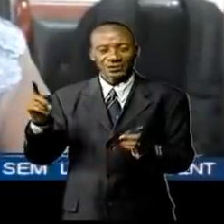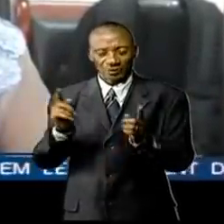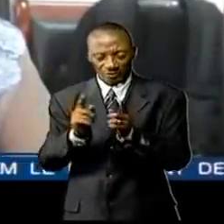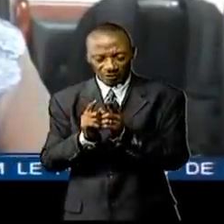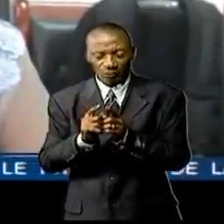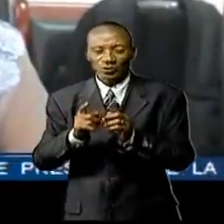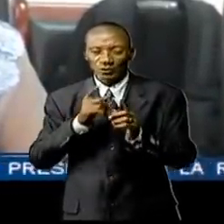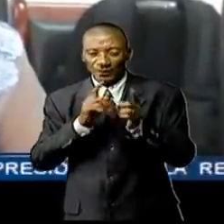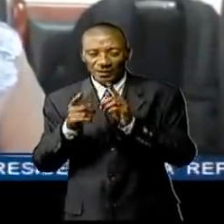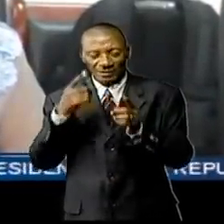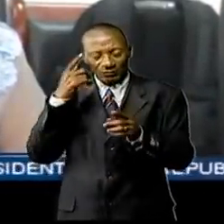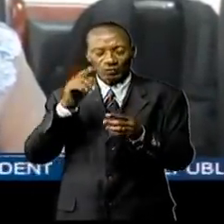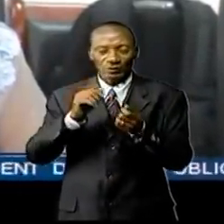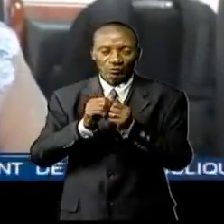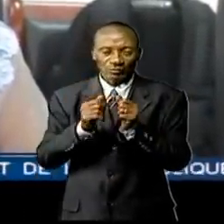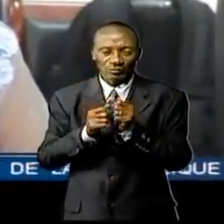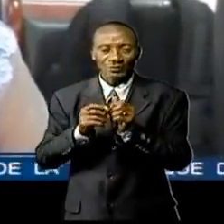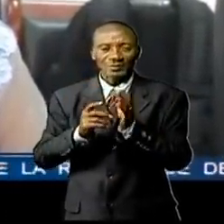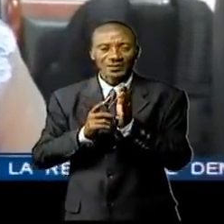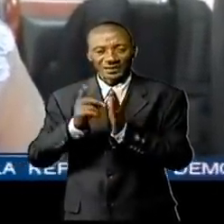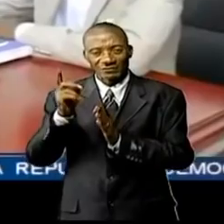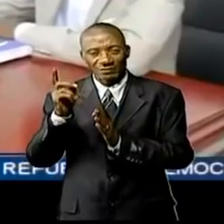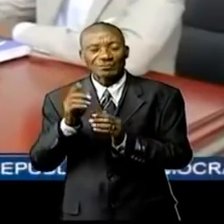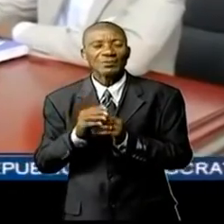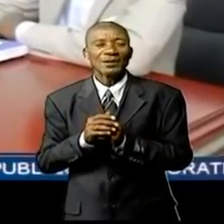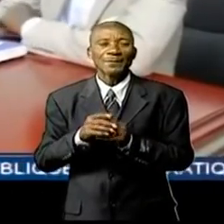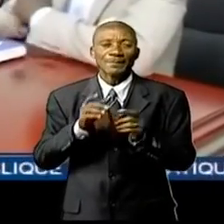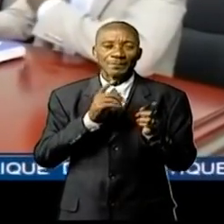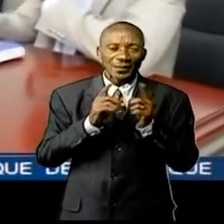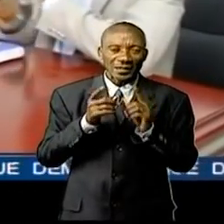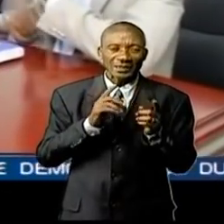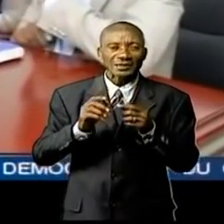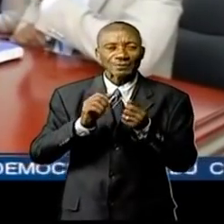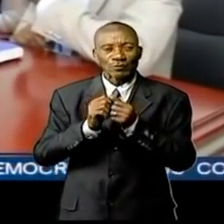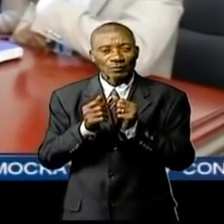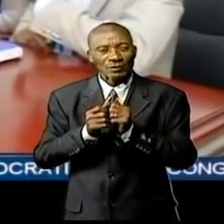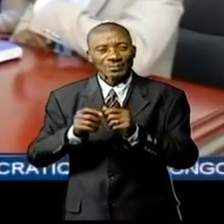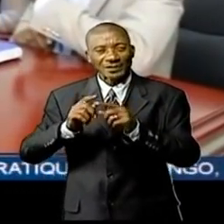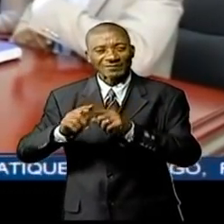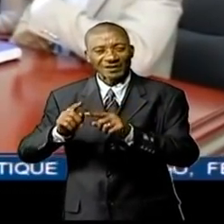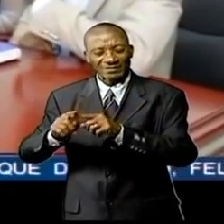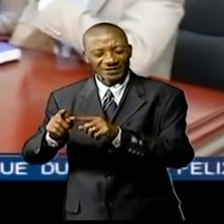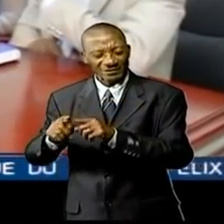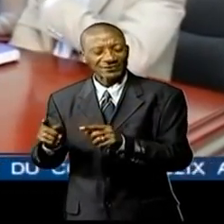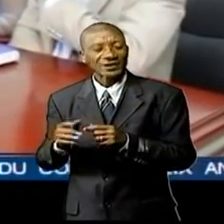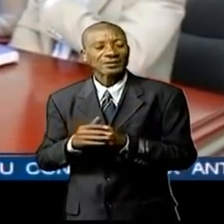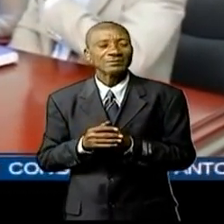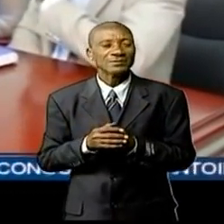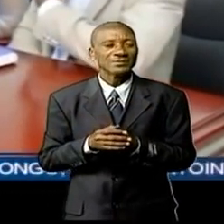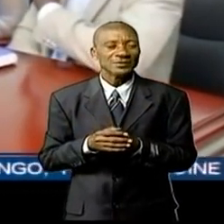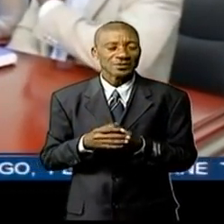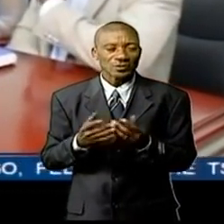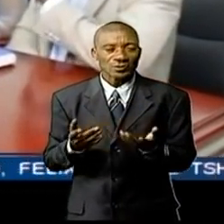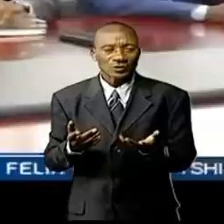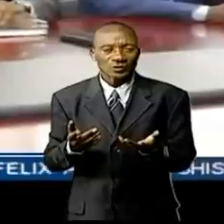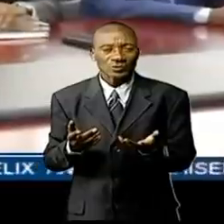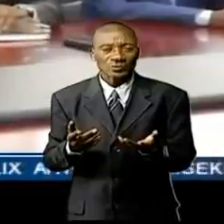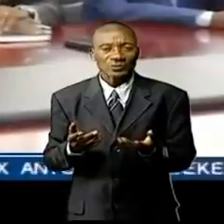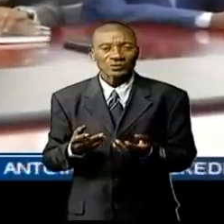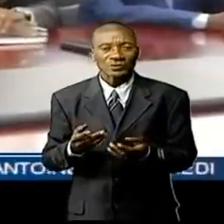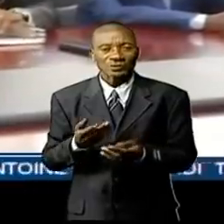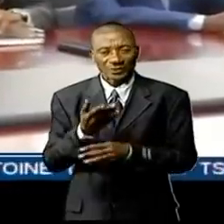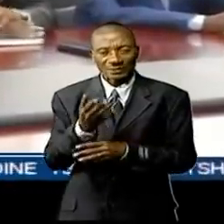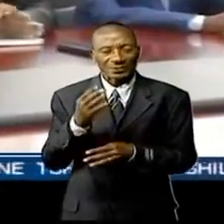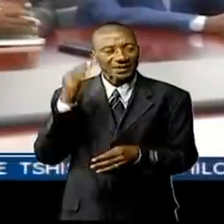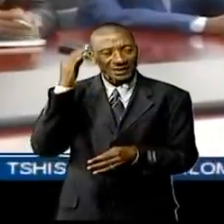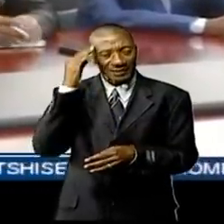réseau, qui regroupe plusieurs personnalités de tous les bords et les investisseurs, s'intéresse aux sociétés social, d'où cette rencontre avec le ministre d'État dans